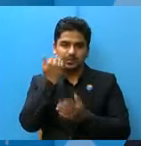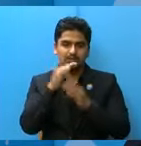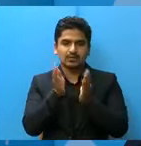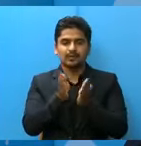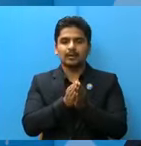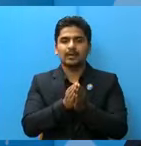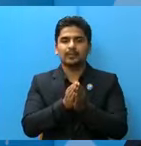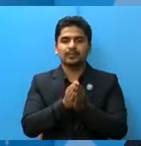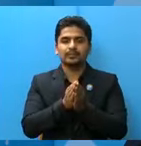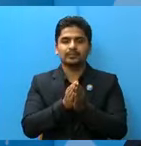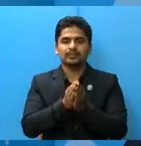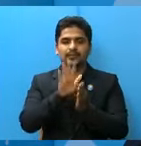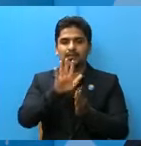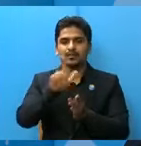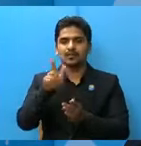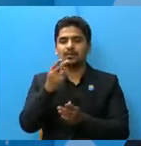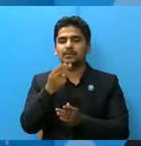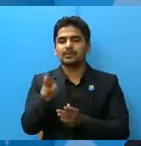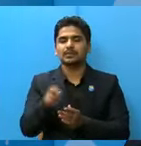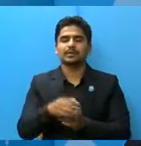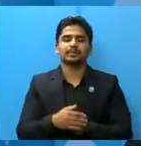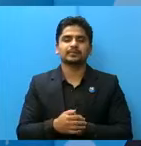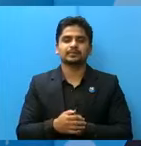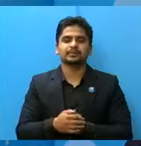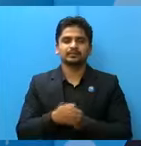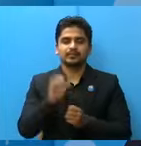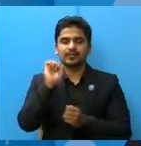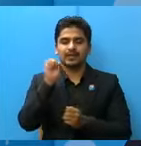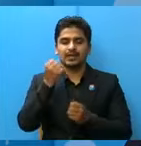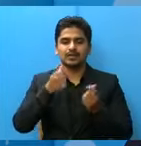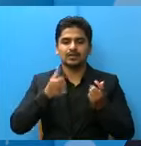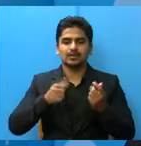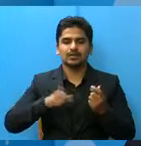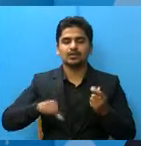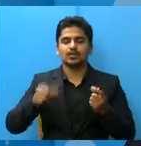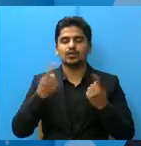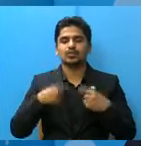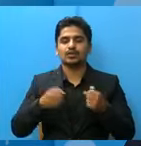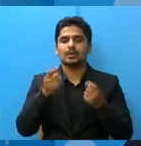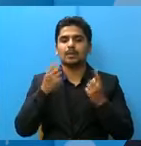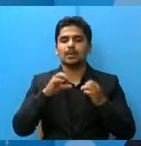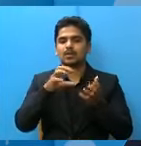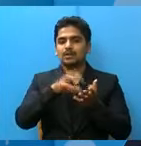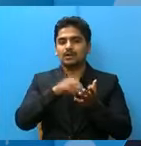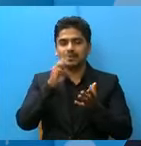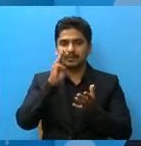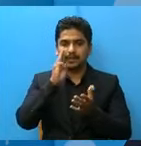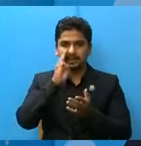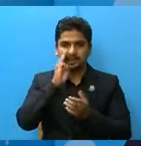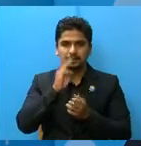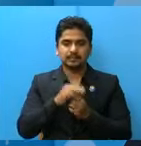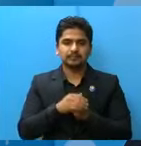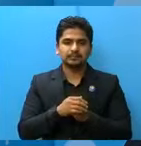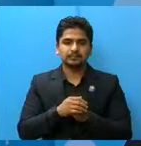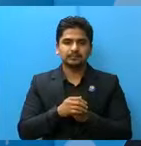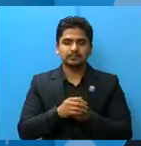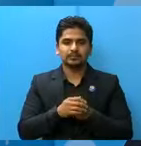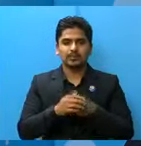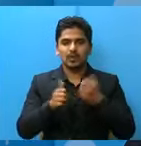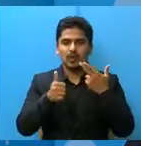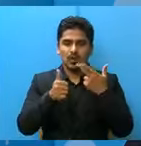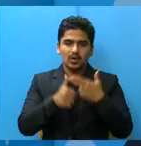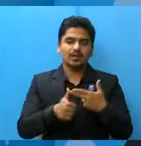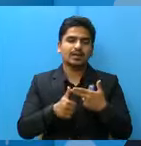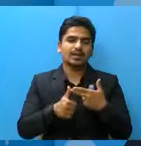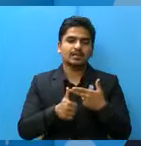गरी जम्मा 77 जना राष्टिय जनस्वास्त प्रयुक्षाला में अर्गा खाची